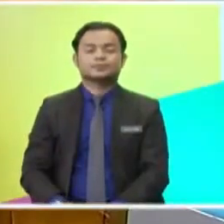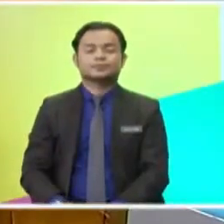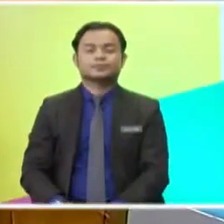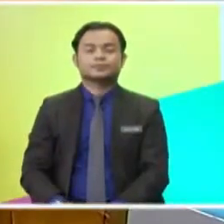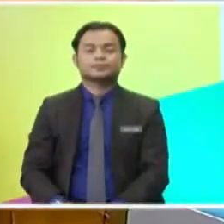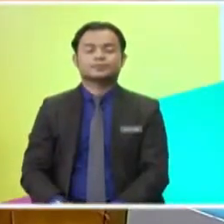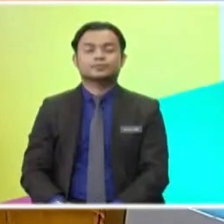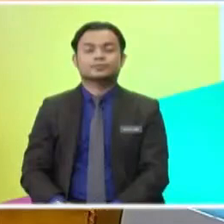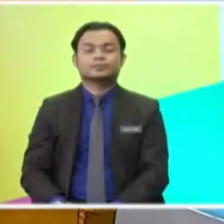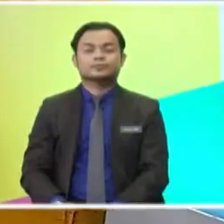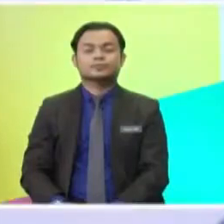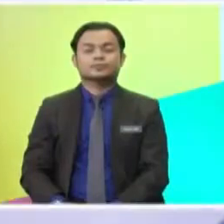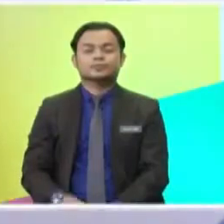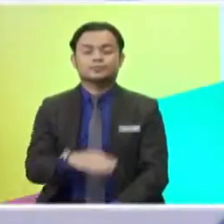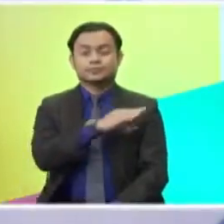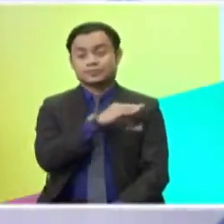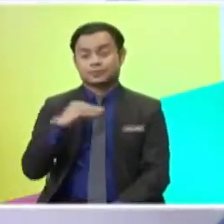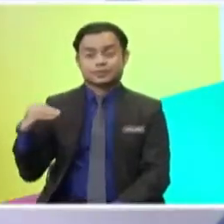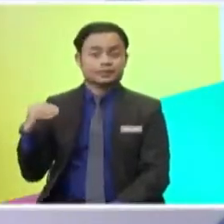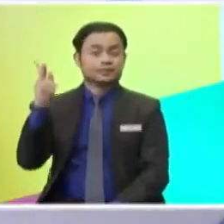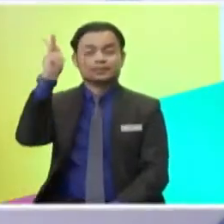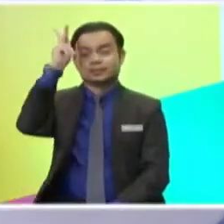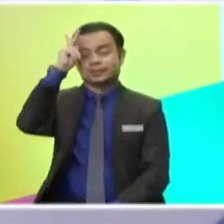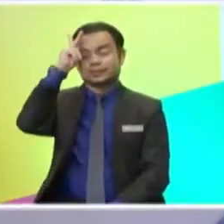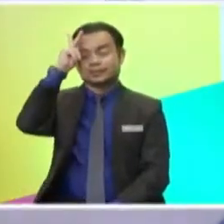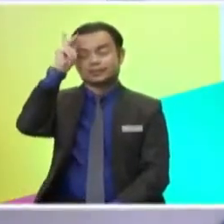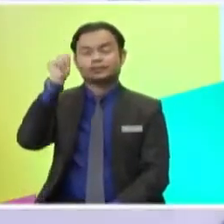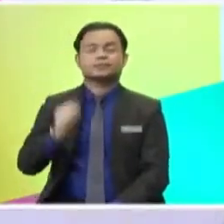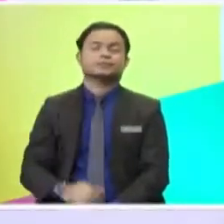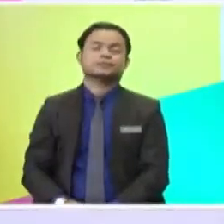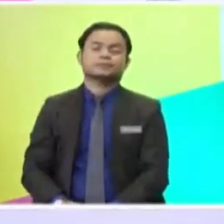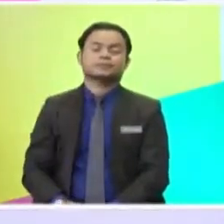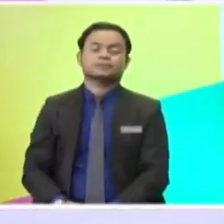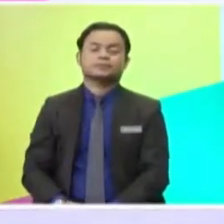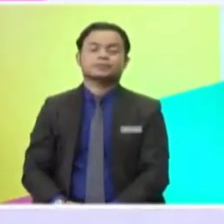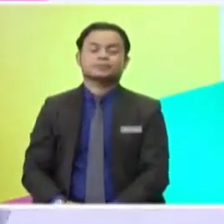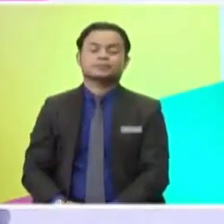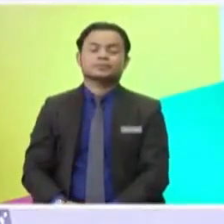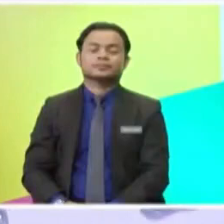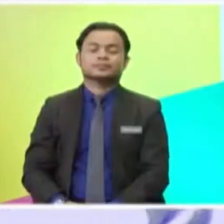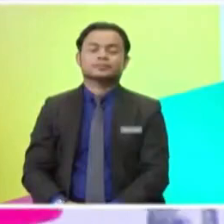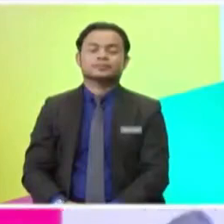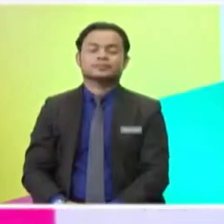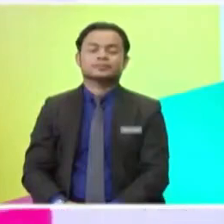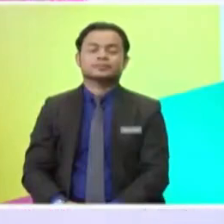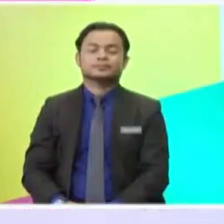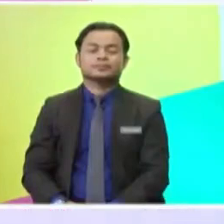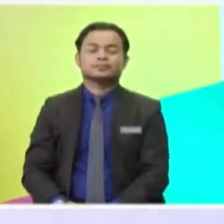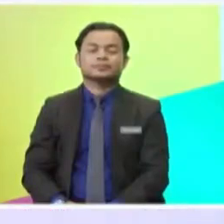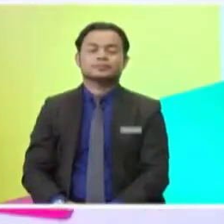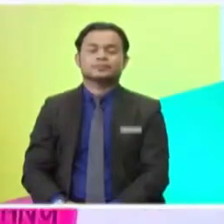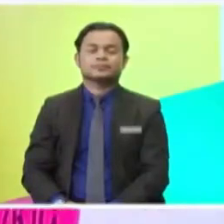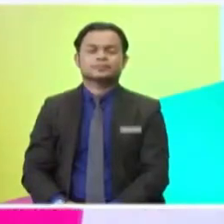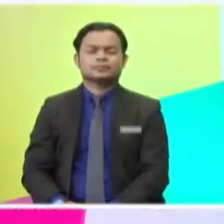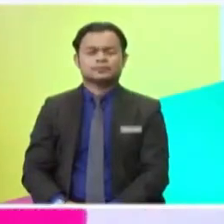Dan seterusnya Kelantan. Okey. Baik cikgu. Kelantan di atas sini ya. Okey, jadi negeri